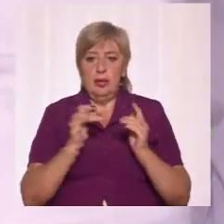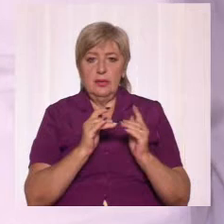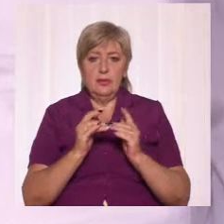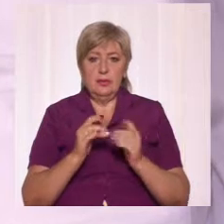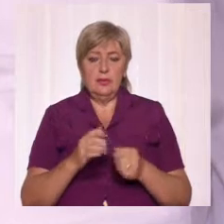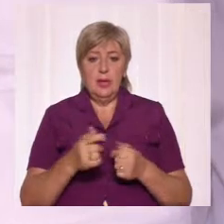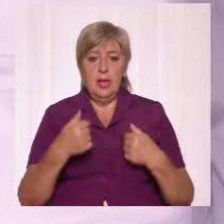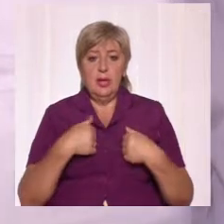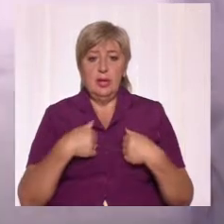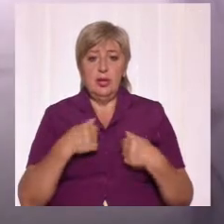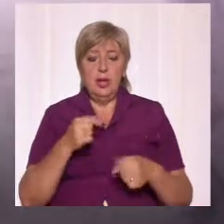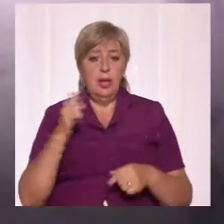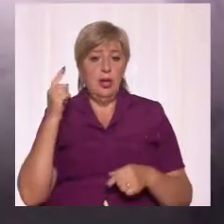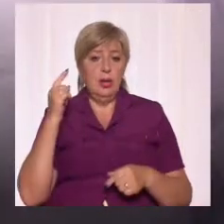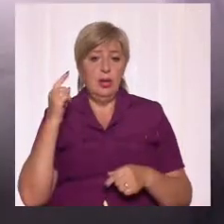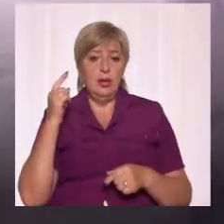Я чув